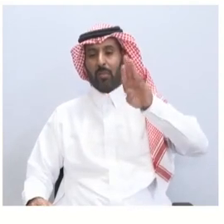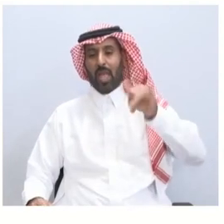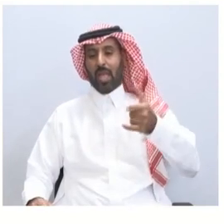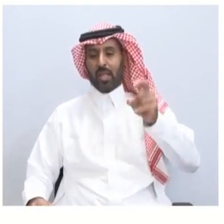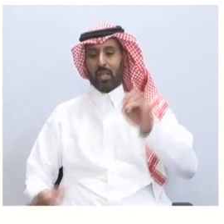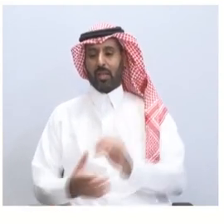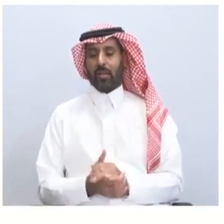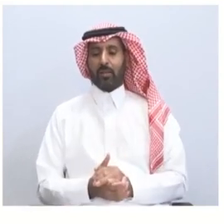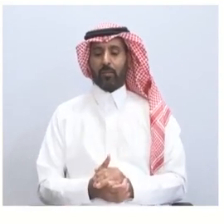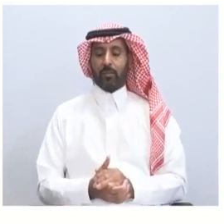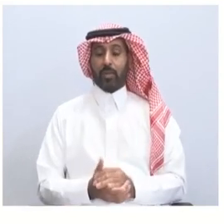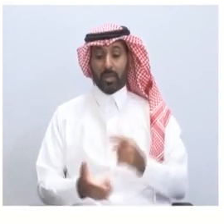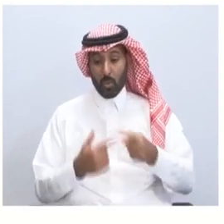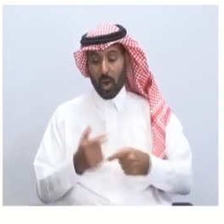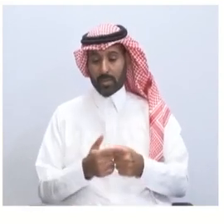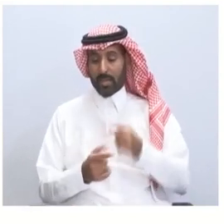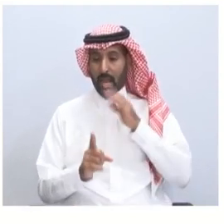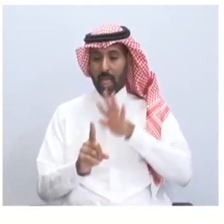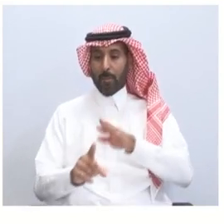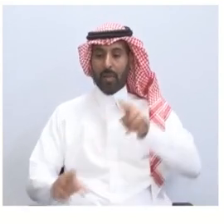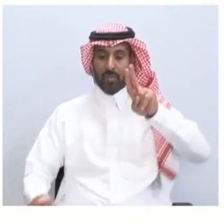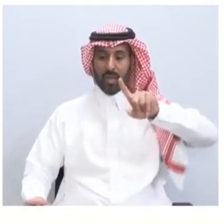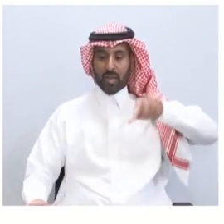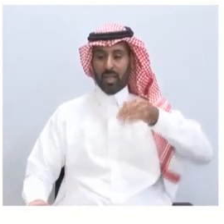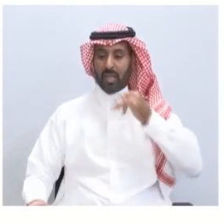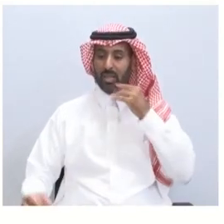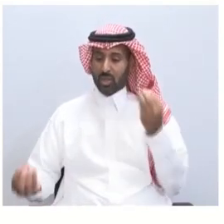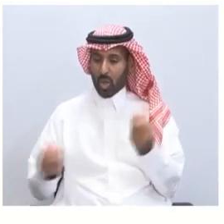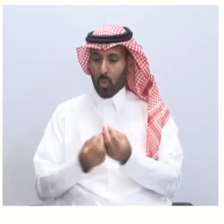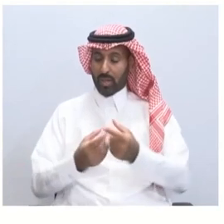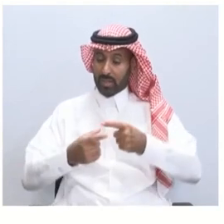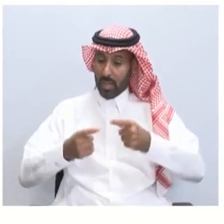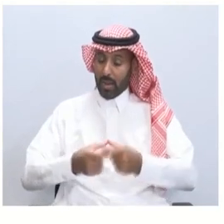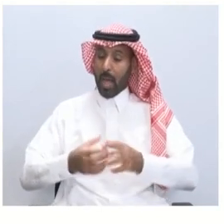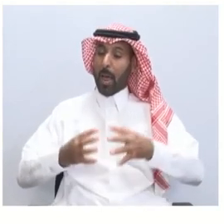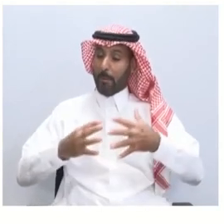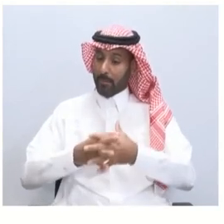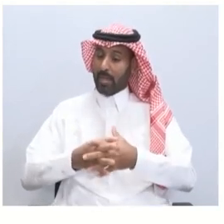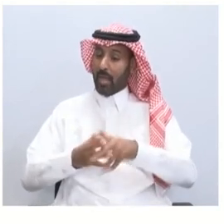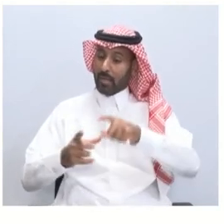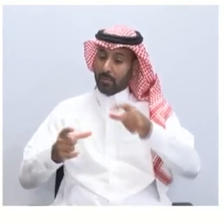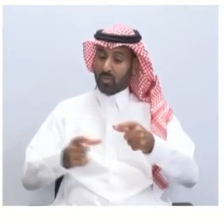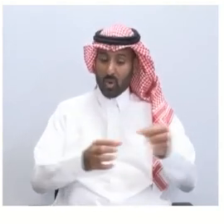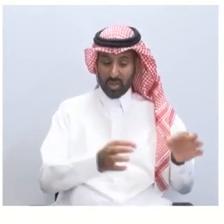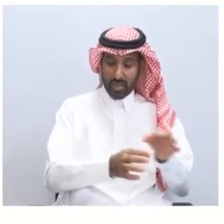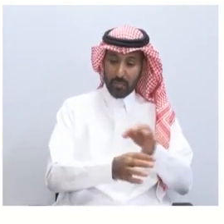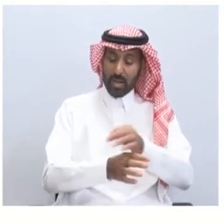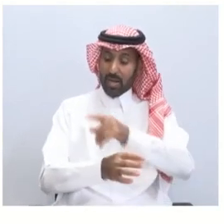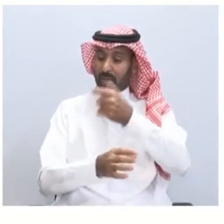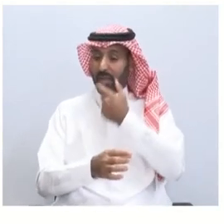العثمانيه حيث واصل الامام تركي حملاته لتوحيد البلاد المجاوره للرياض في